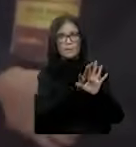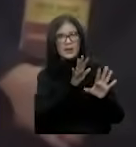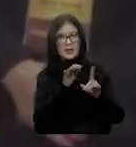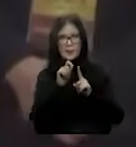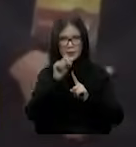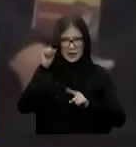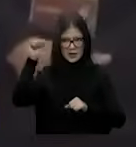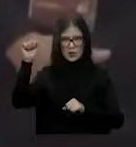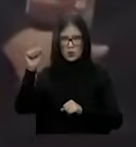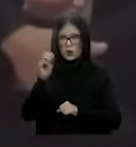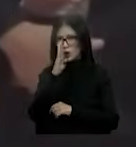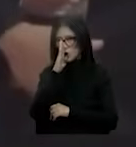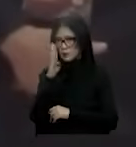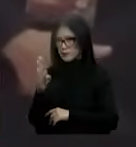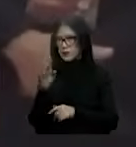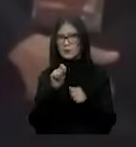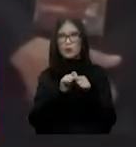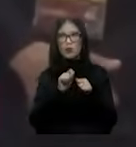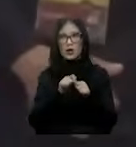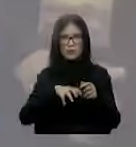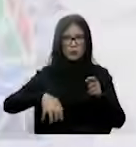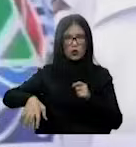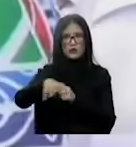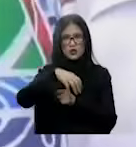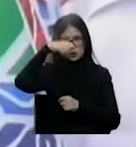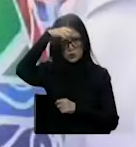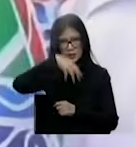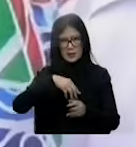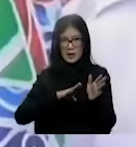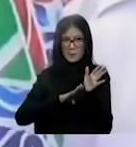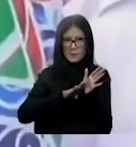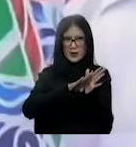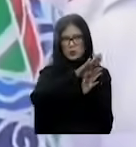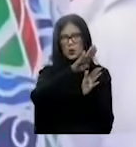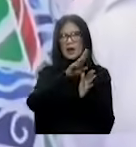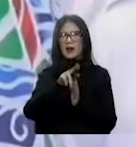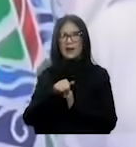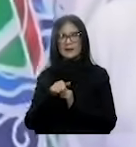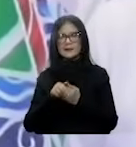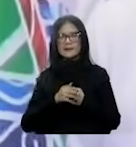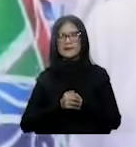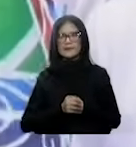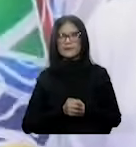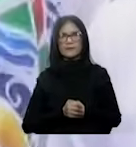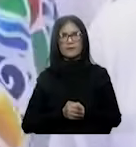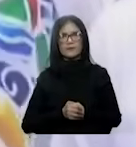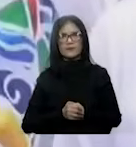berkomitmen akan membuat Provinsi Sumatera Utara lebih maju lagi. Bukan tentang personal, kembali saya sampaikan, tapi